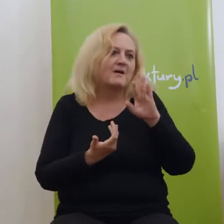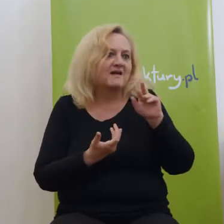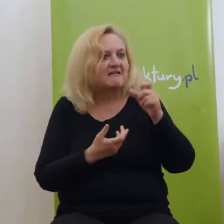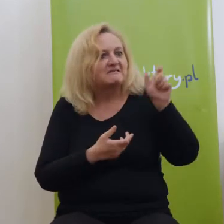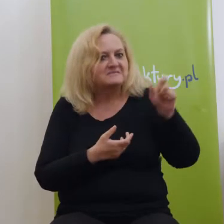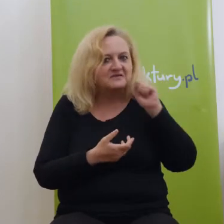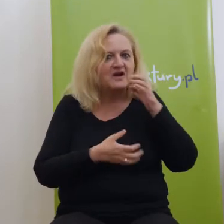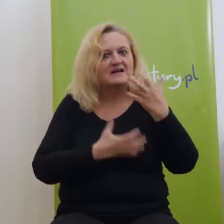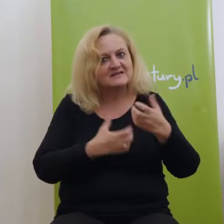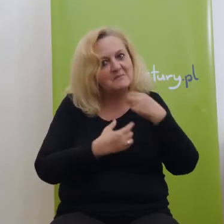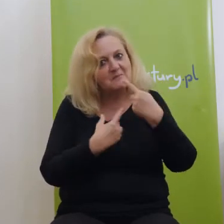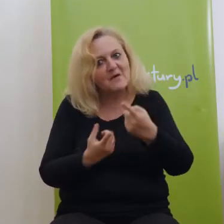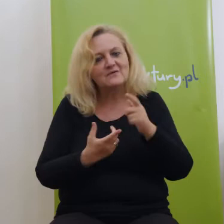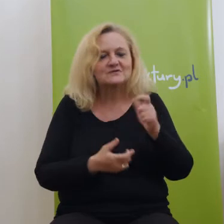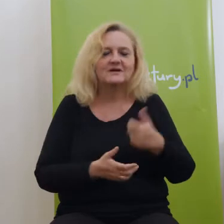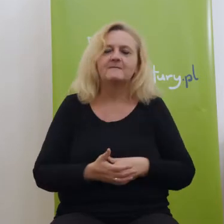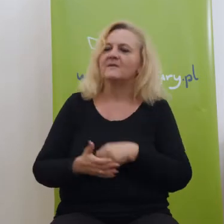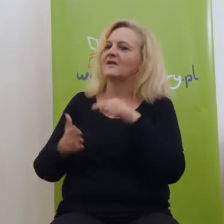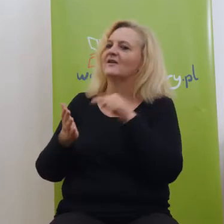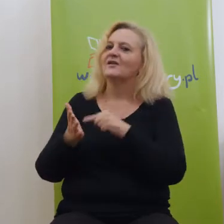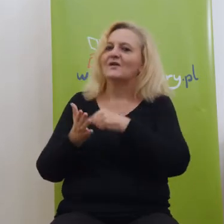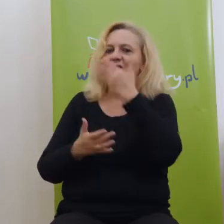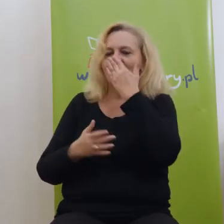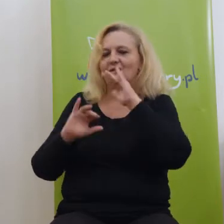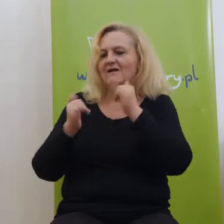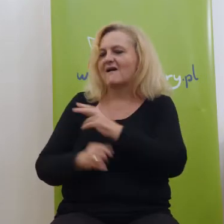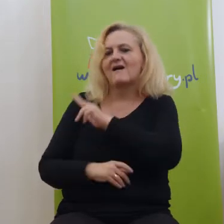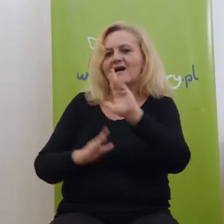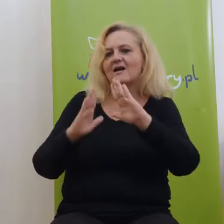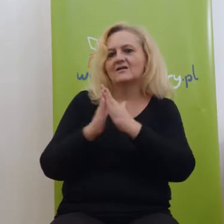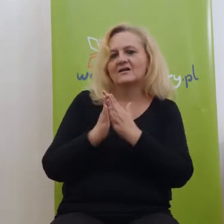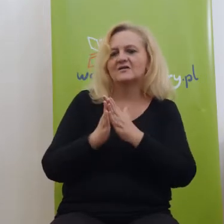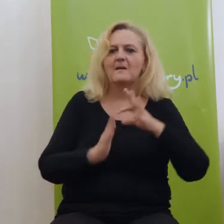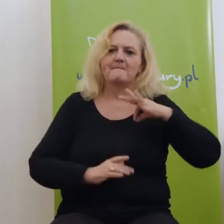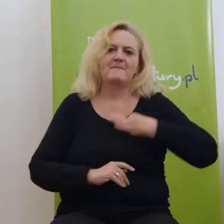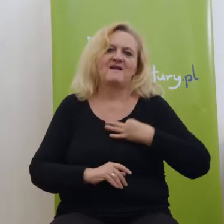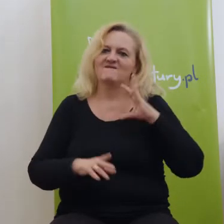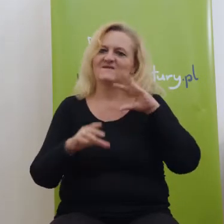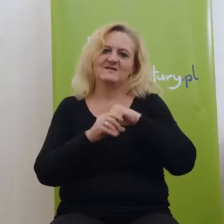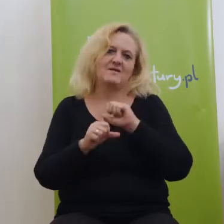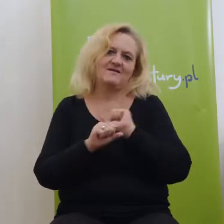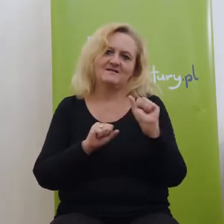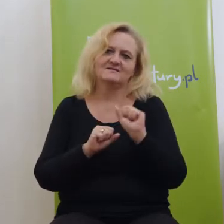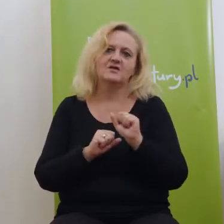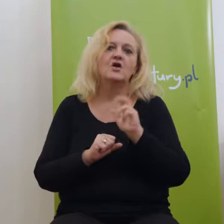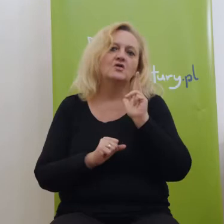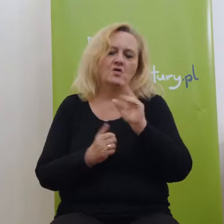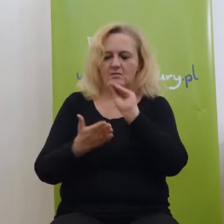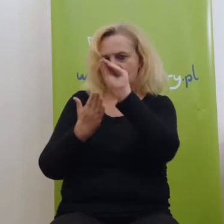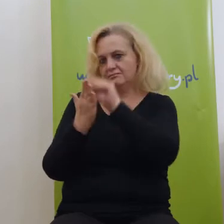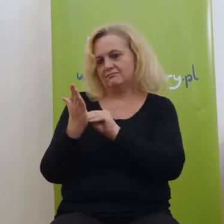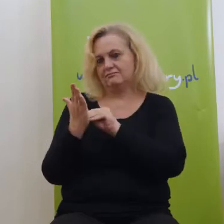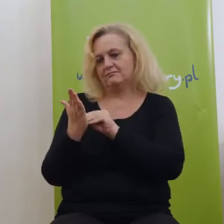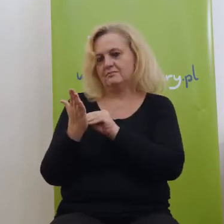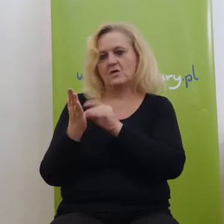powiedzieć? No, to jest tak, że każda książka jest osobista. Każda. Jak człowiek coś napisze, to od razu